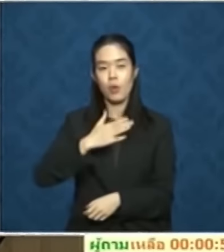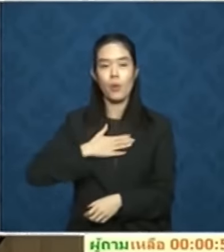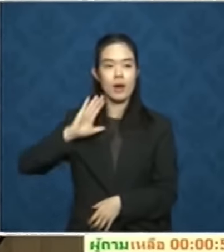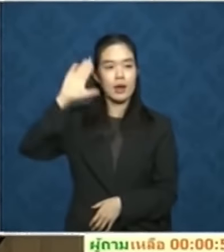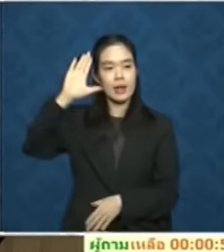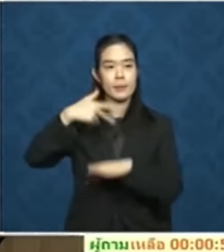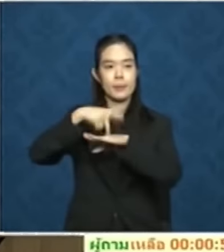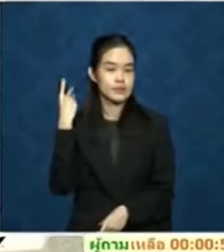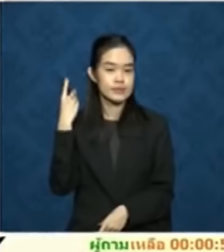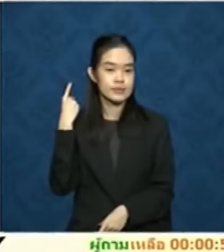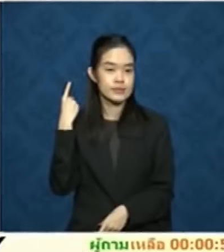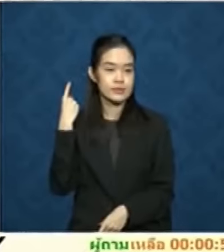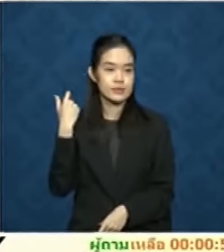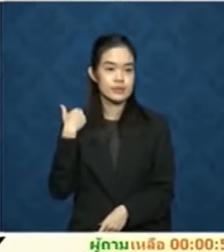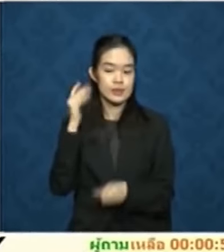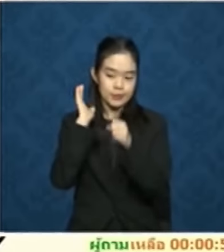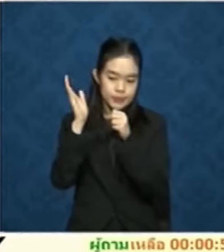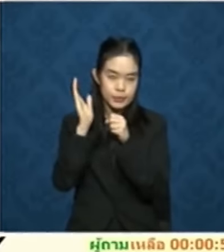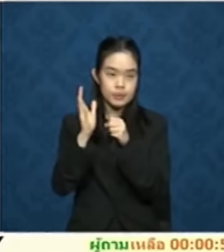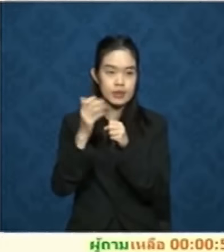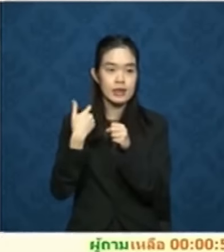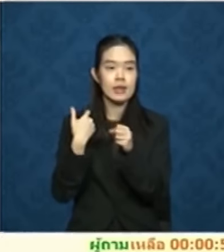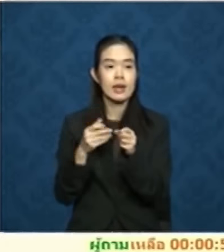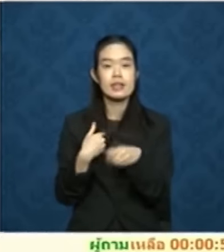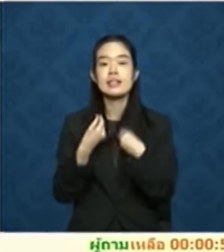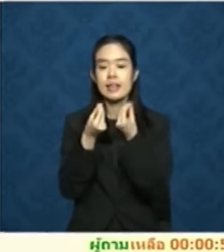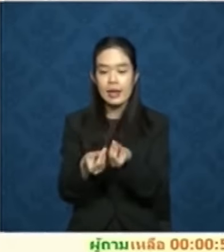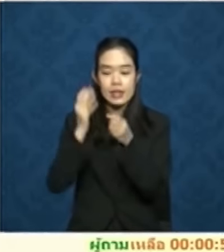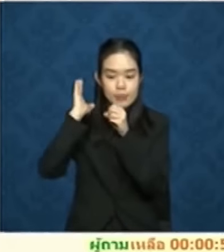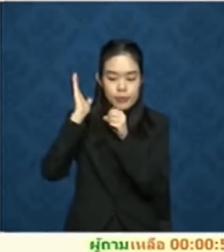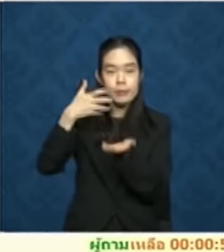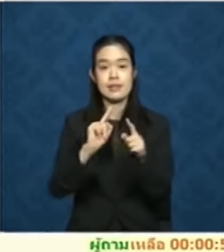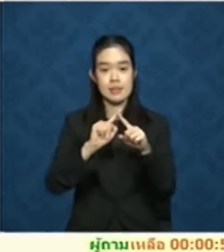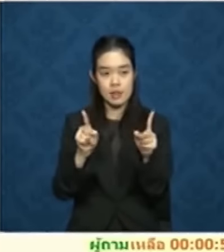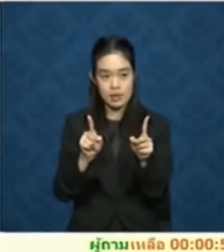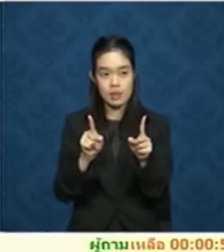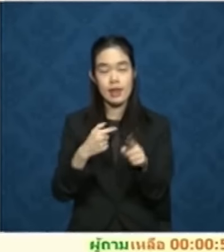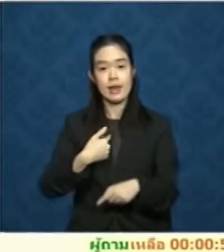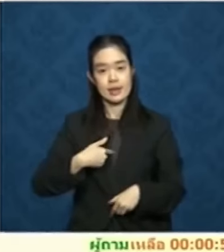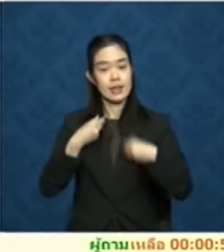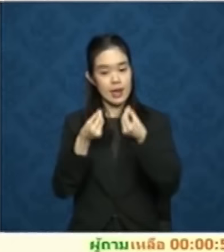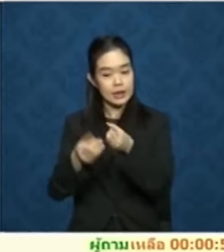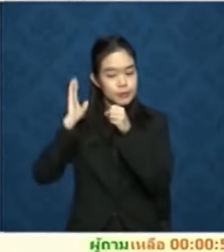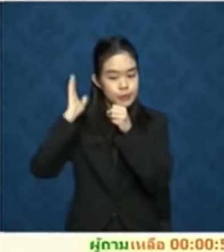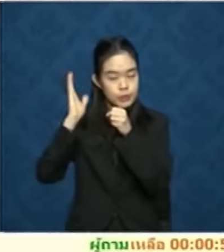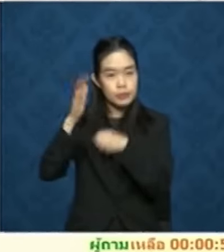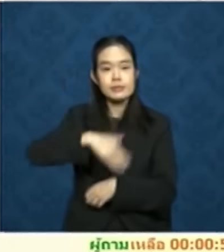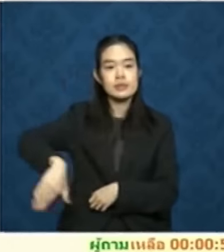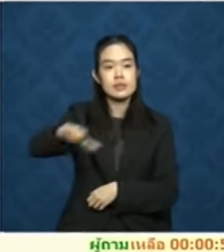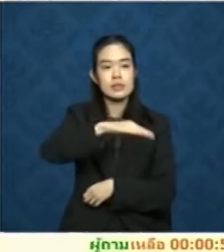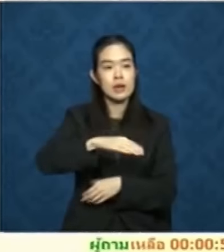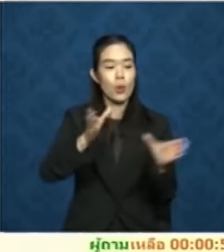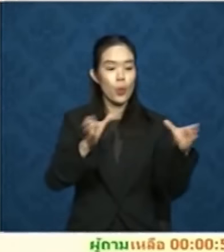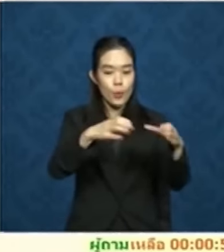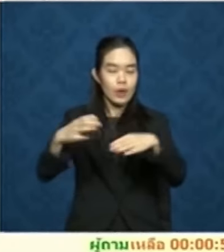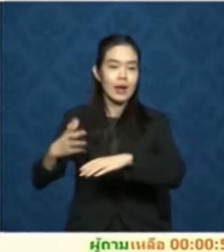ประท้วงท่านประธานด้วยครับครับเวลาที่ผมอนุญาตก็ไม่ได้เป็นลักษณะของการเอ่อถามเพิ่มผมอนุญาตกับทุกๆพรรคเหมือนกันหมด